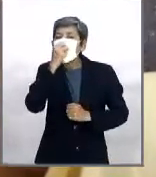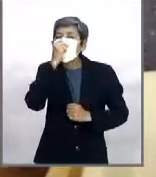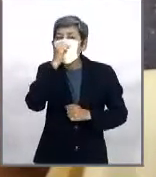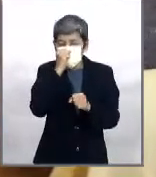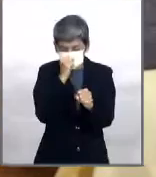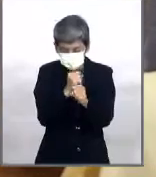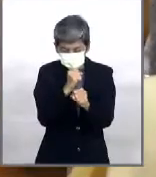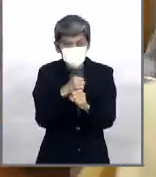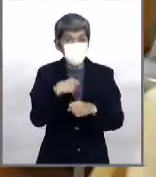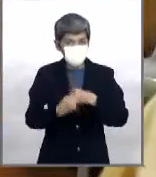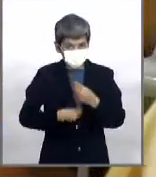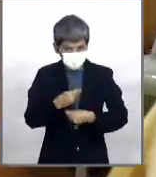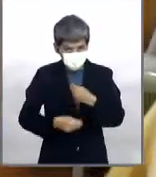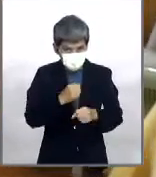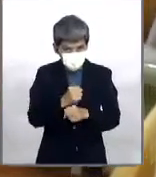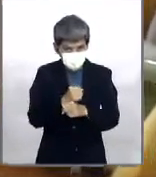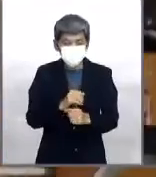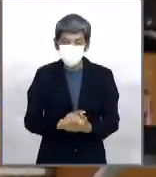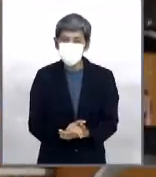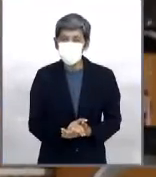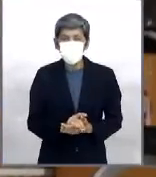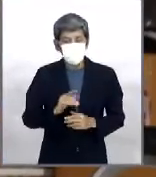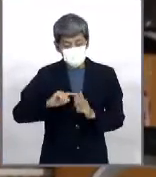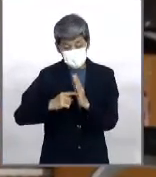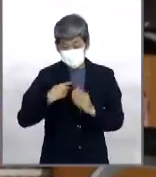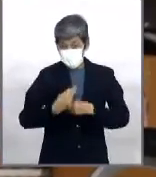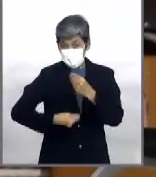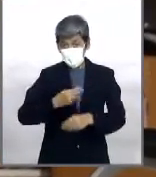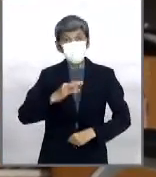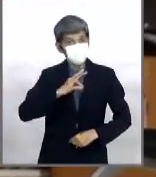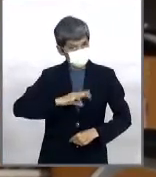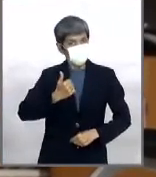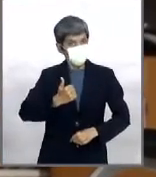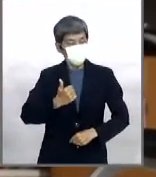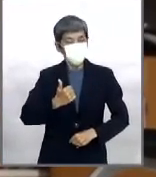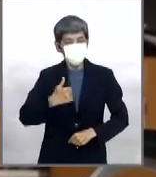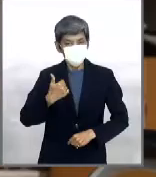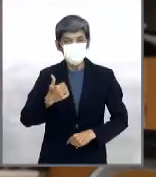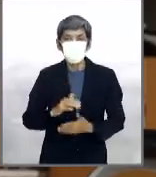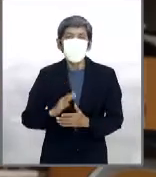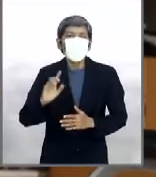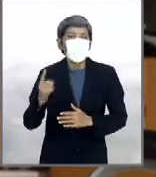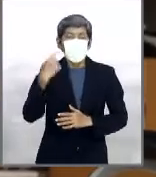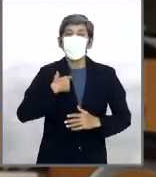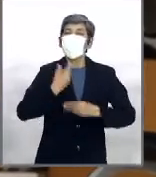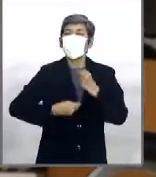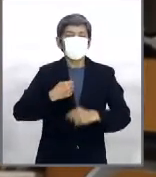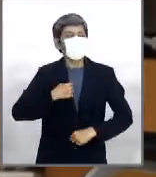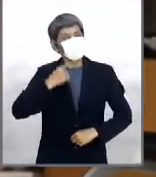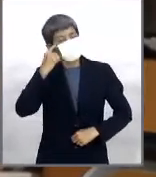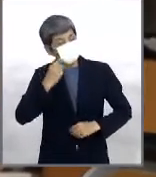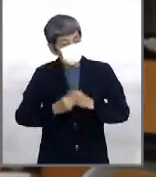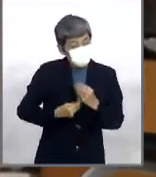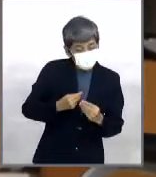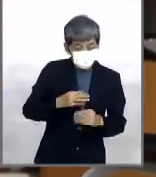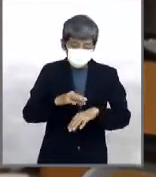ลองเอามาทำขายก็พอมาเริ่มขายปุ๊บเนี่ยรู้สึกว่าฟีดแบ็กดีนะครับผมเนาะตอนแรกเนี่ยเราขายเราก็ไม่มั่นใจหรอกว่